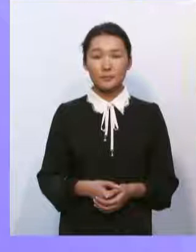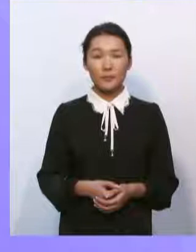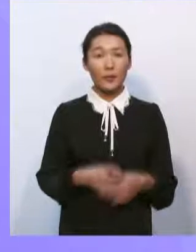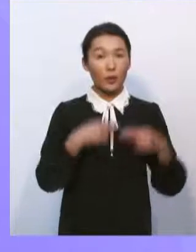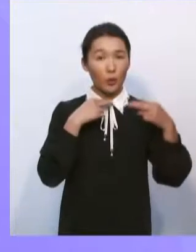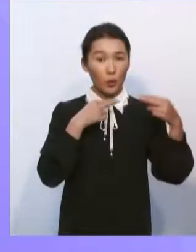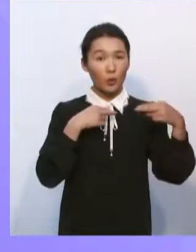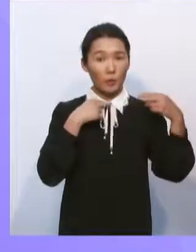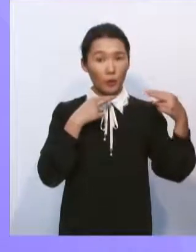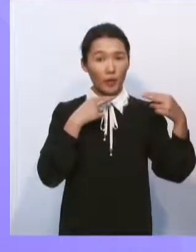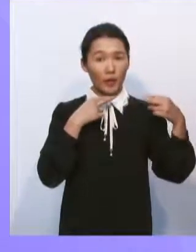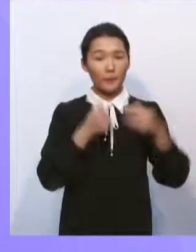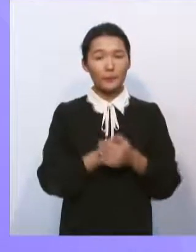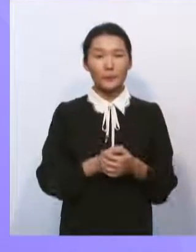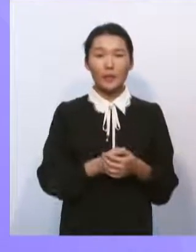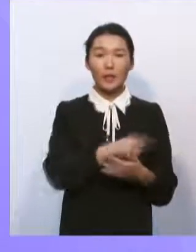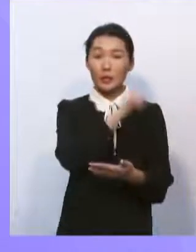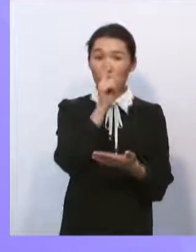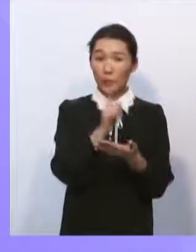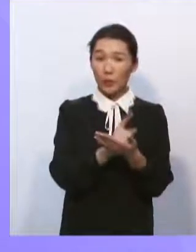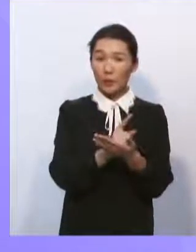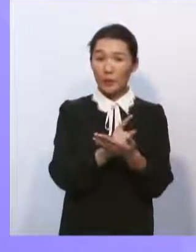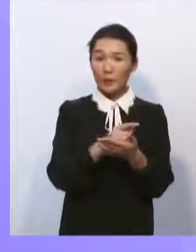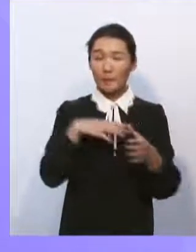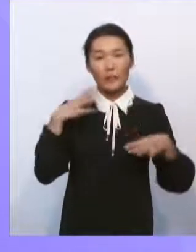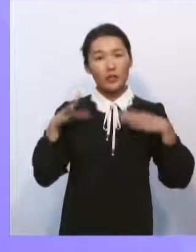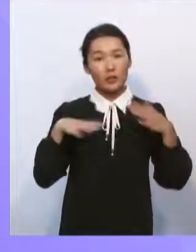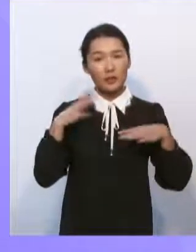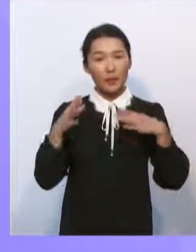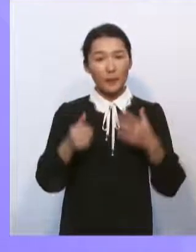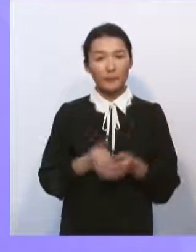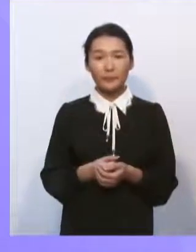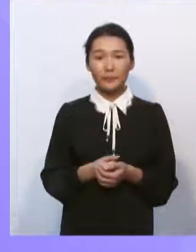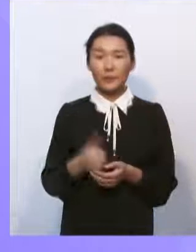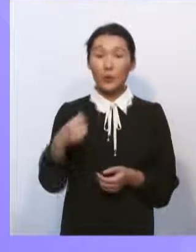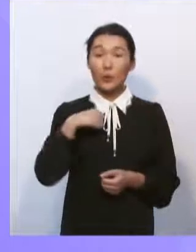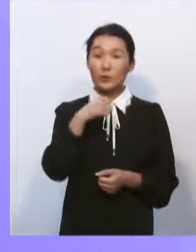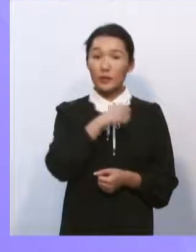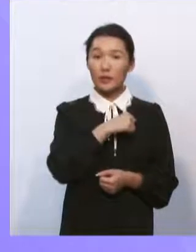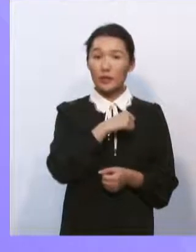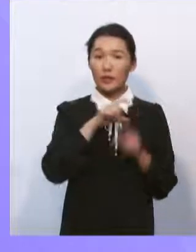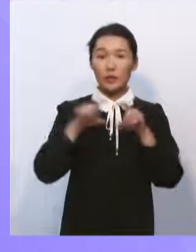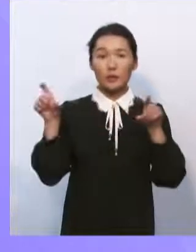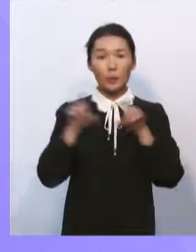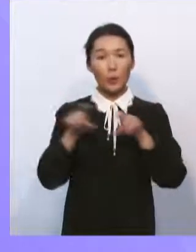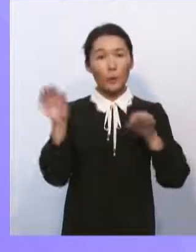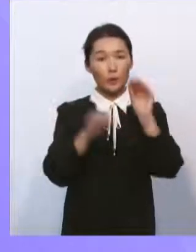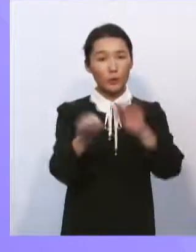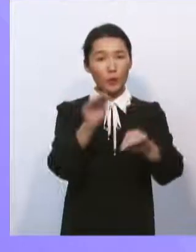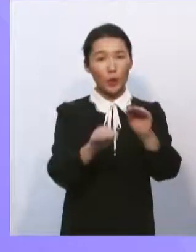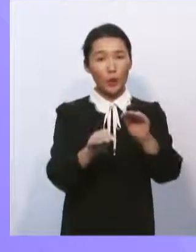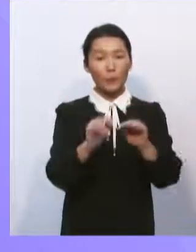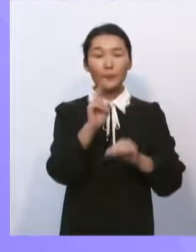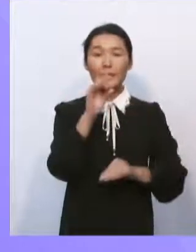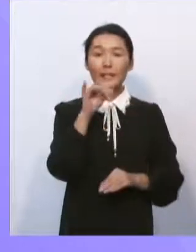Көңүл бургула. Суроону берип, машык кыла. Өз алдыңарча сүйлөм түзгүлө.